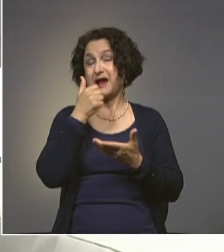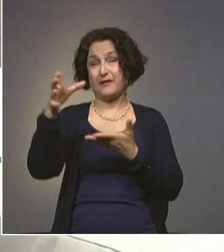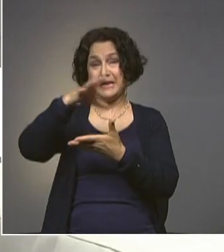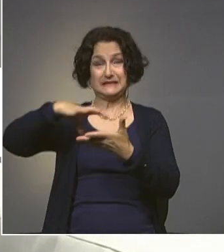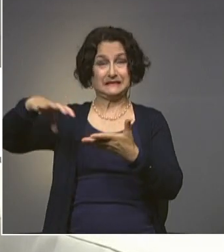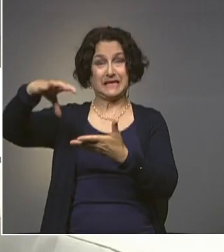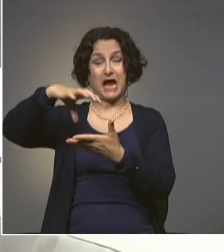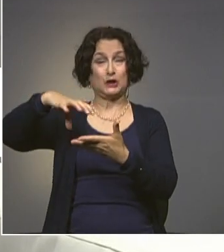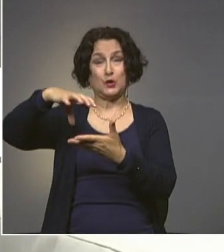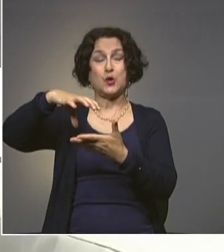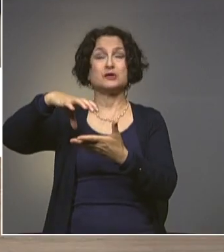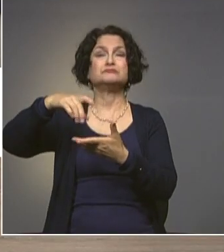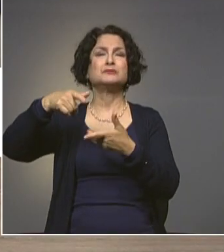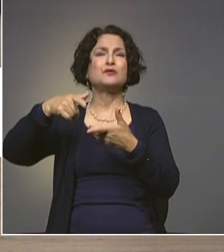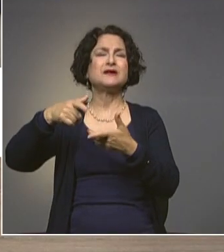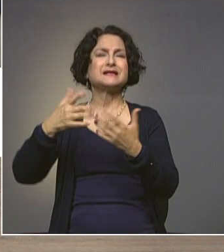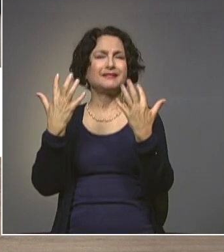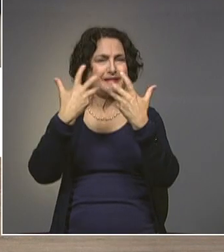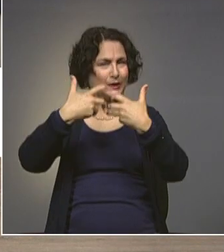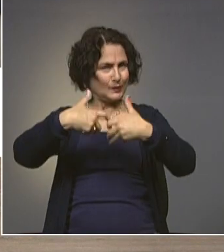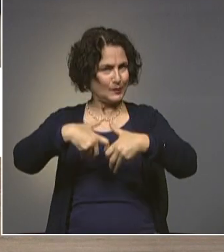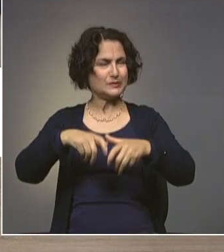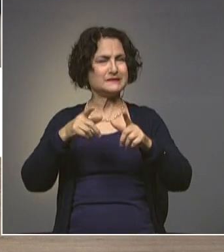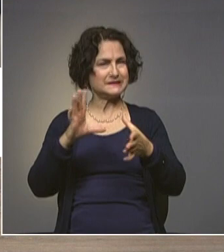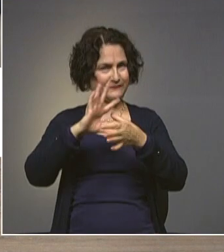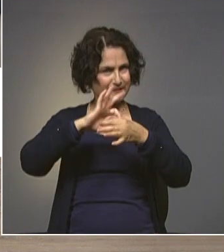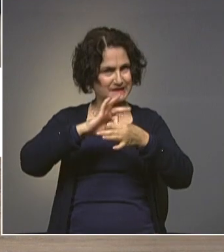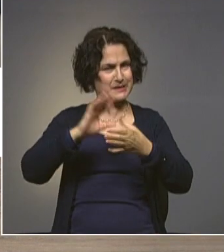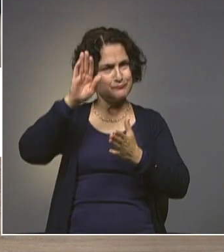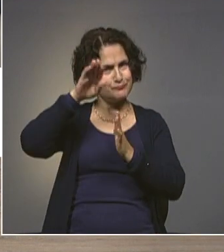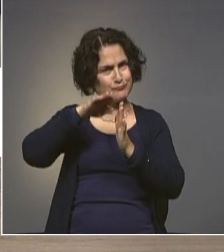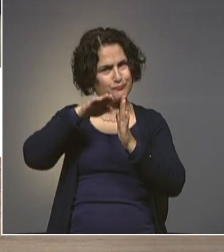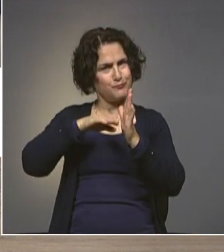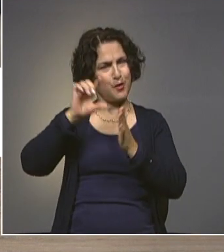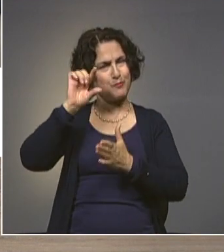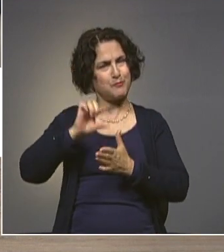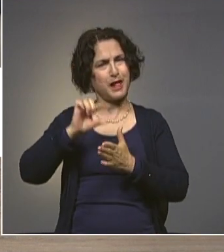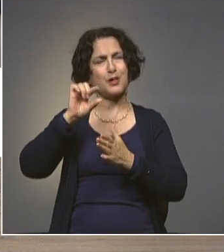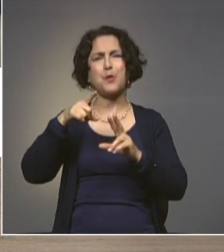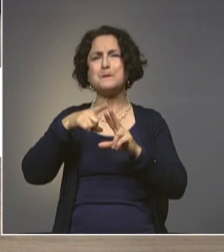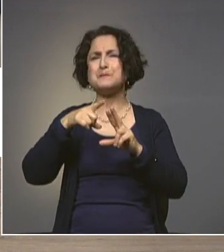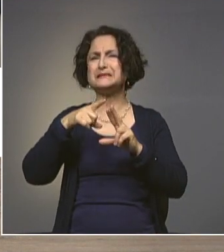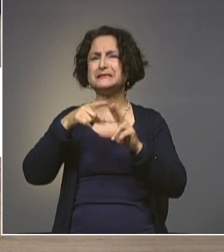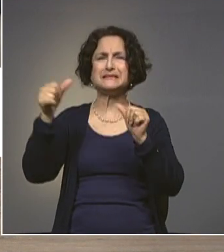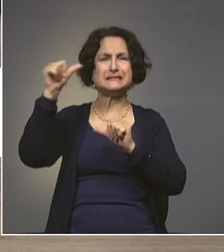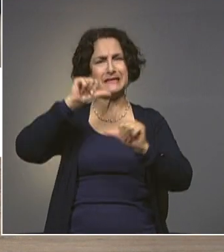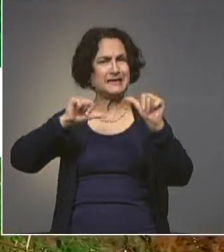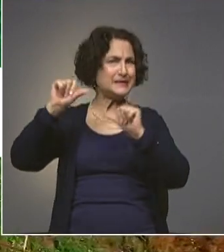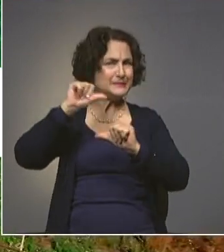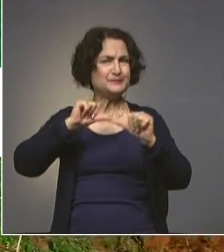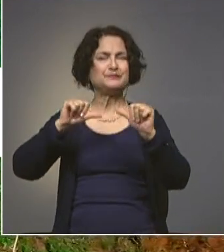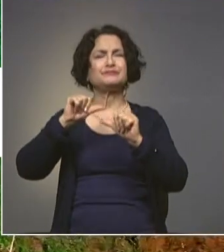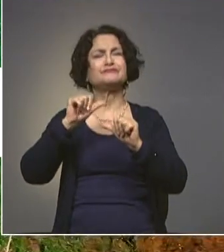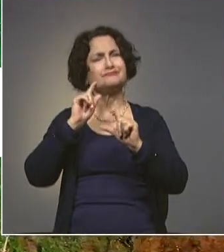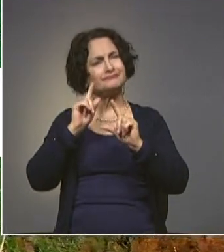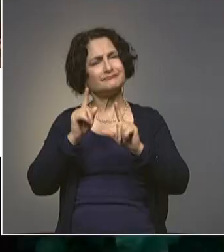сектор това са технологиите, свързани с използване на по-малко пестициди или ако се използват такива, да бъдат на